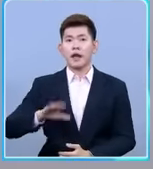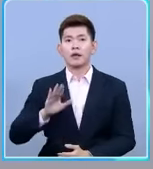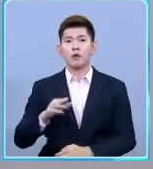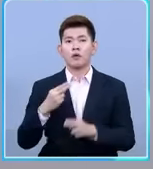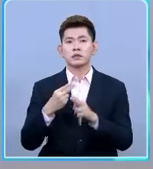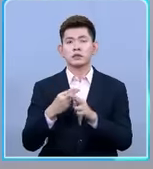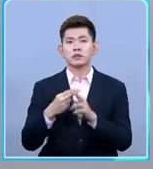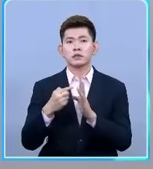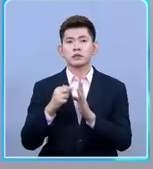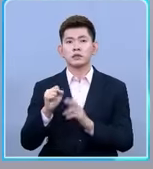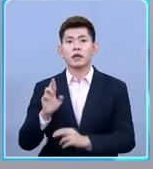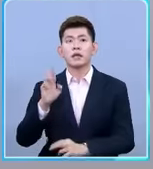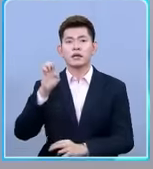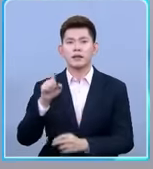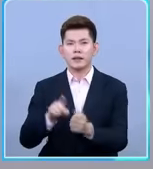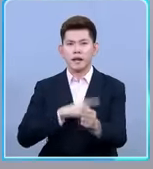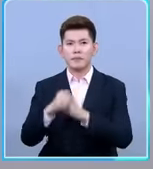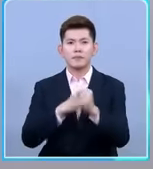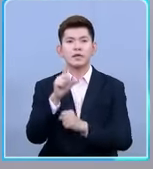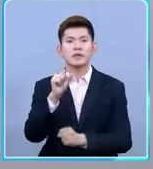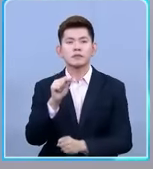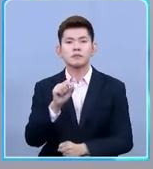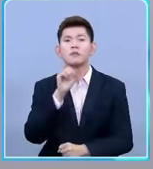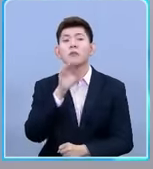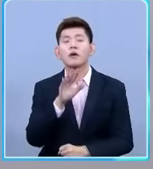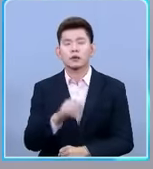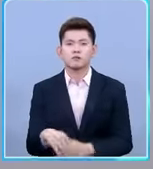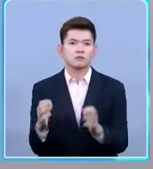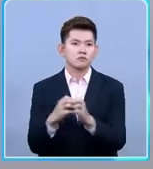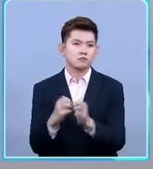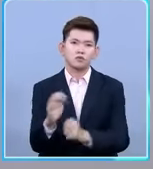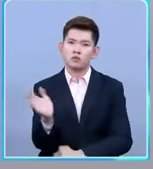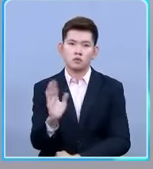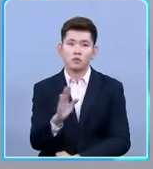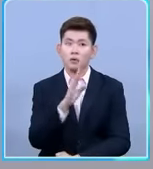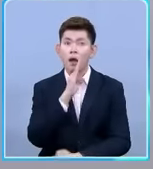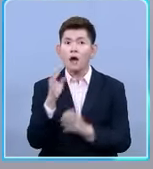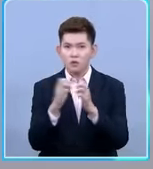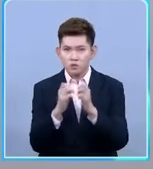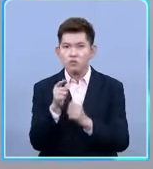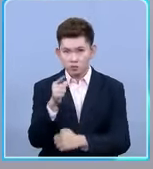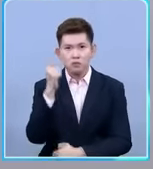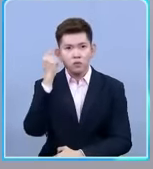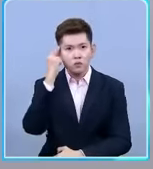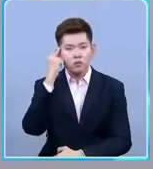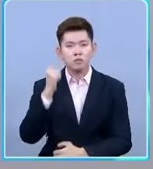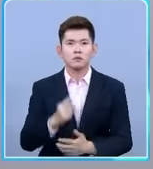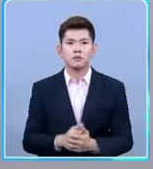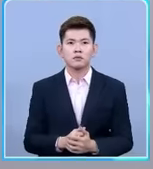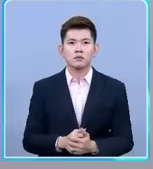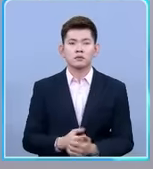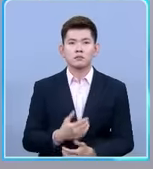20กว่าปีนะอย่าไปยุ่งกับท่านเลยถ้าคุณยุ่งเมื่อไหร่แล้วคุณจะรู้นะครับผมก็ไม่อย